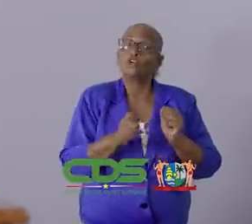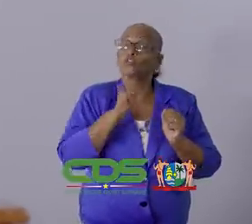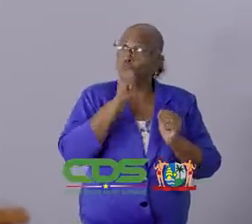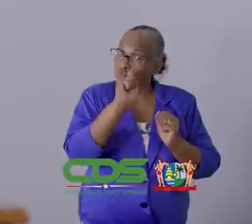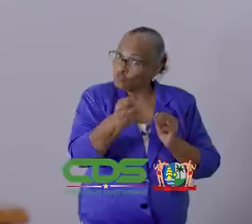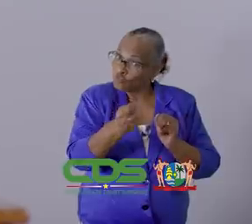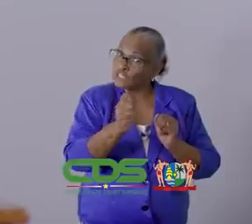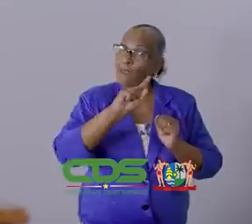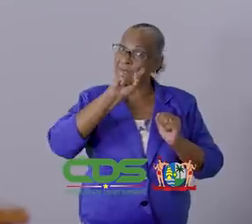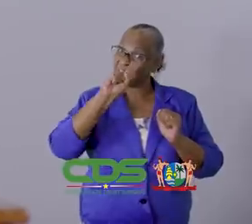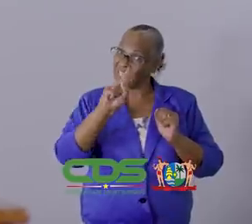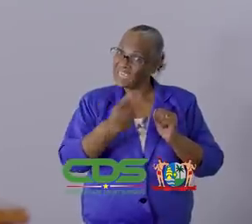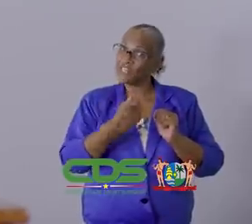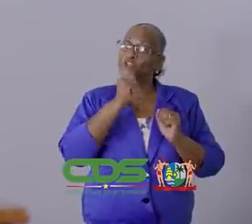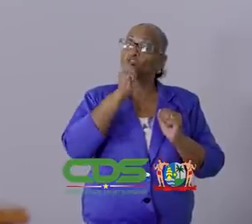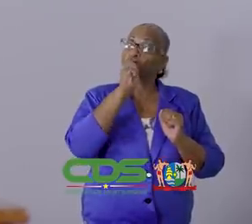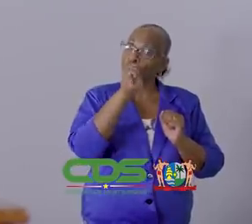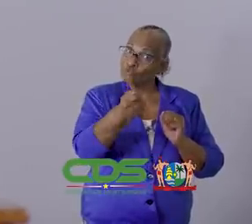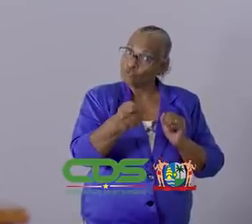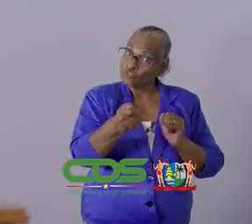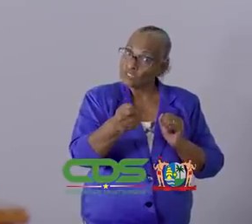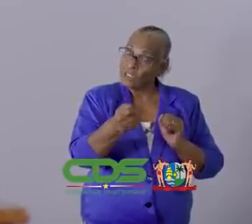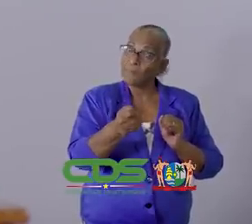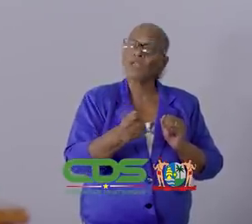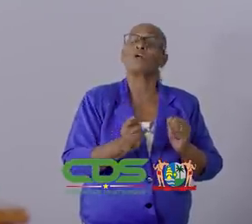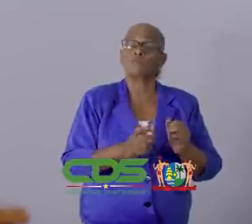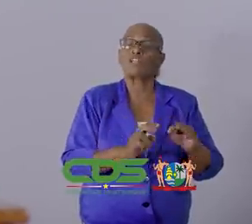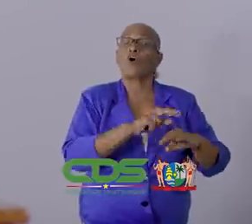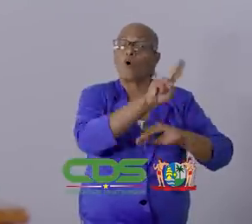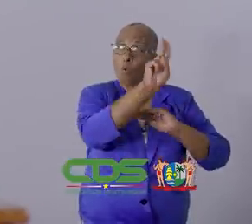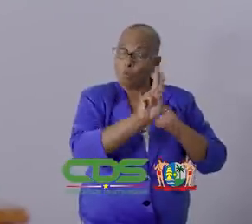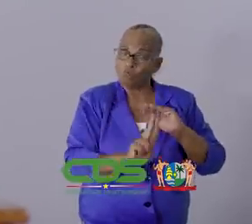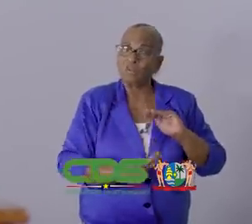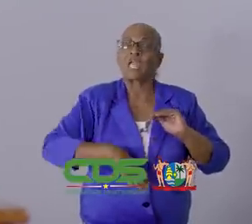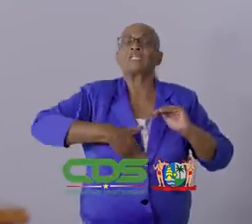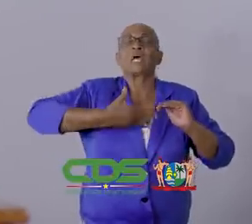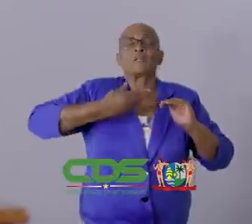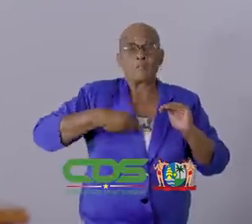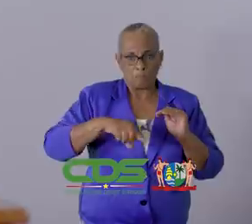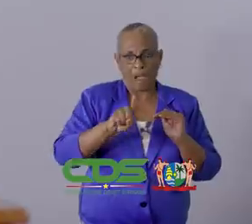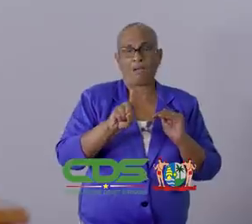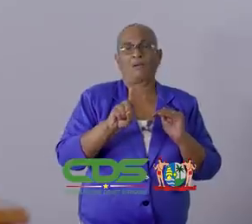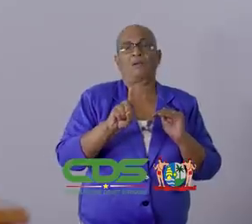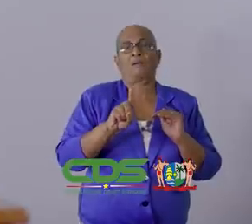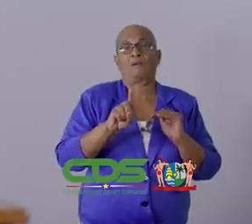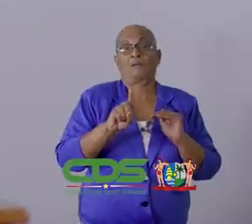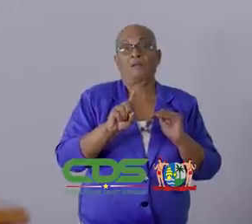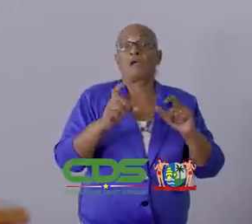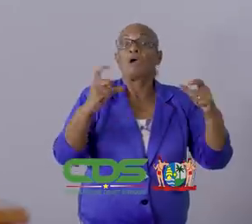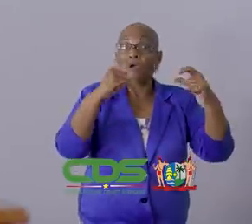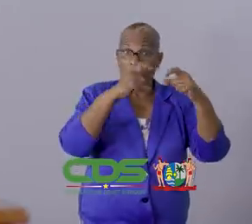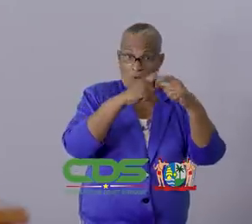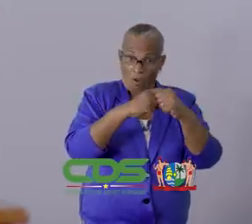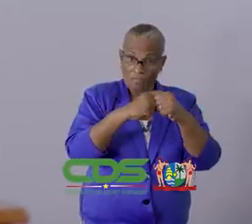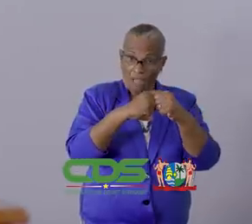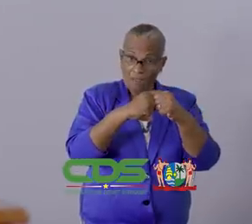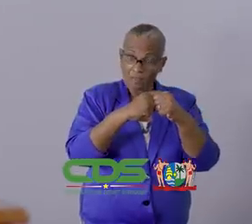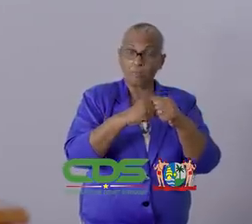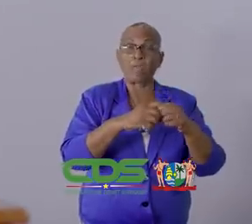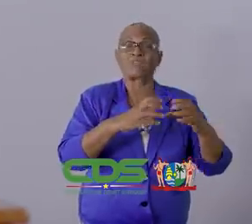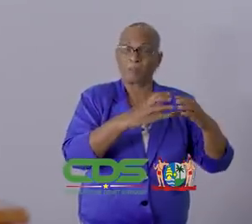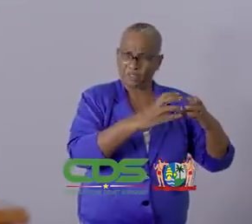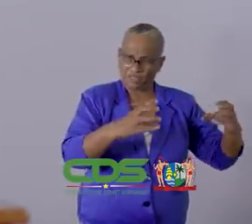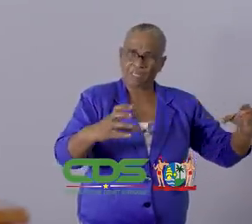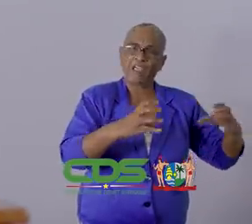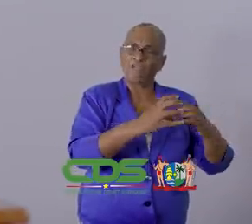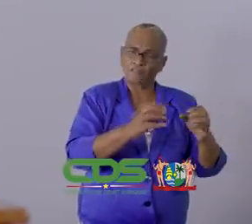persoon toestemming heeft verkregen van de bevoegde Surinaamse autoriteiten. Neemt u contact op met de